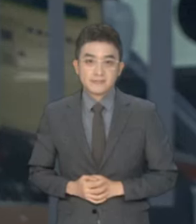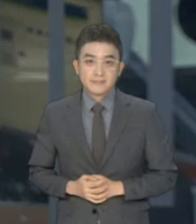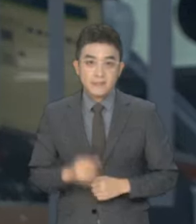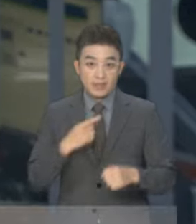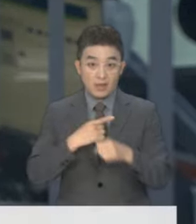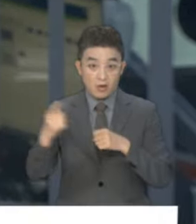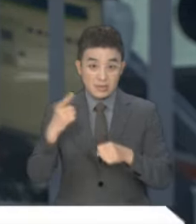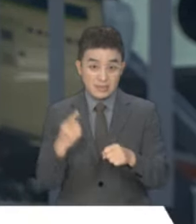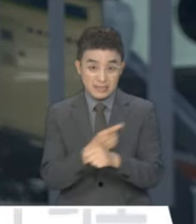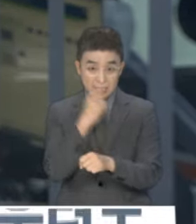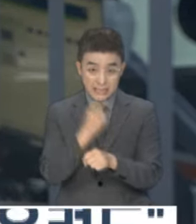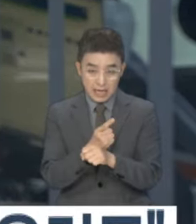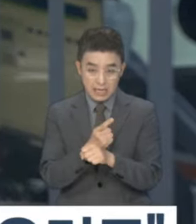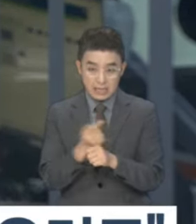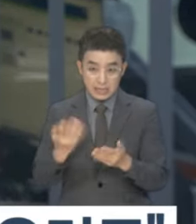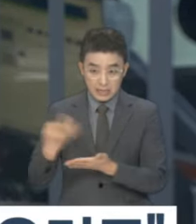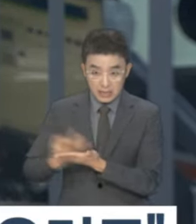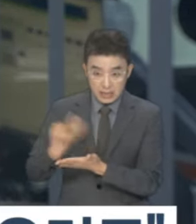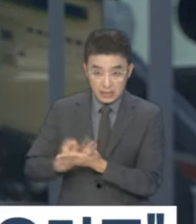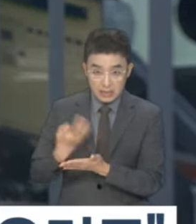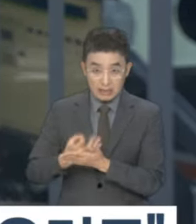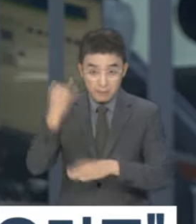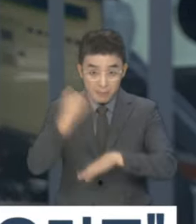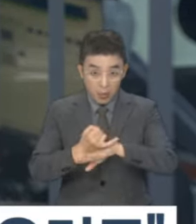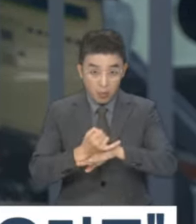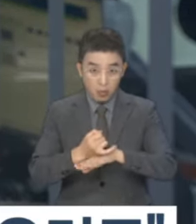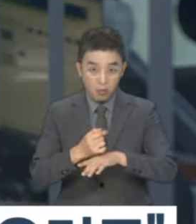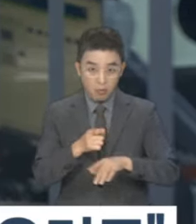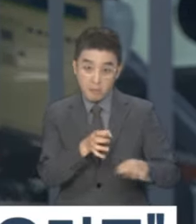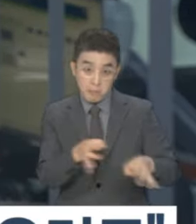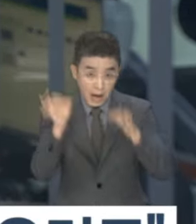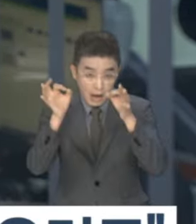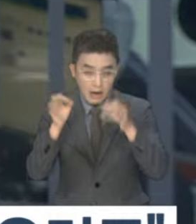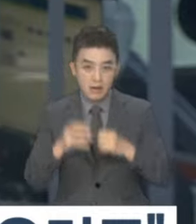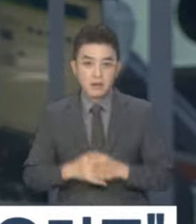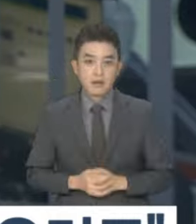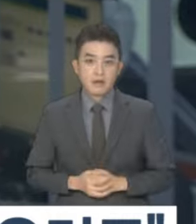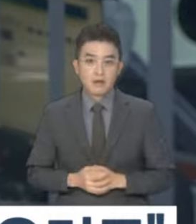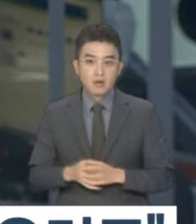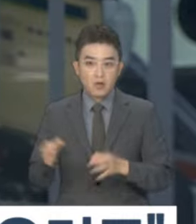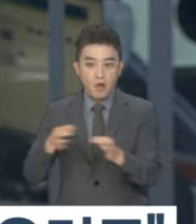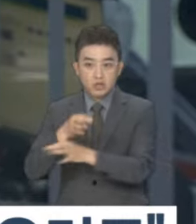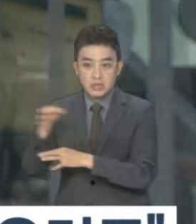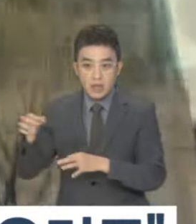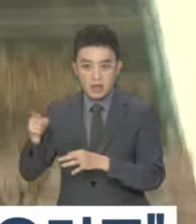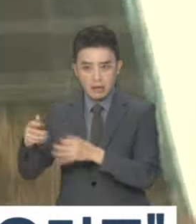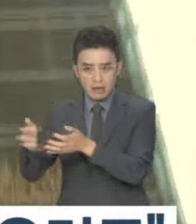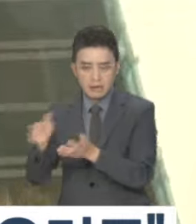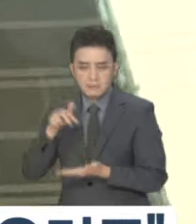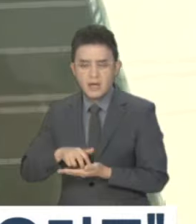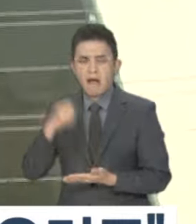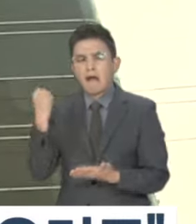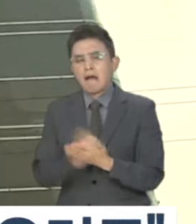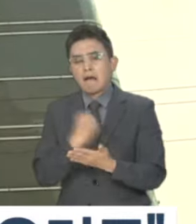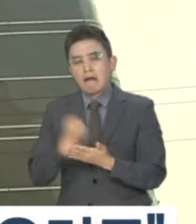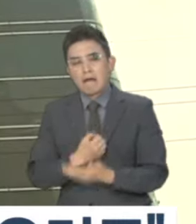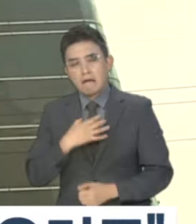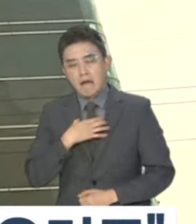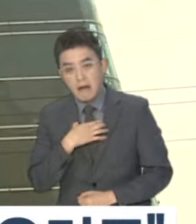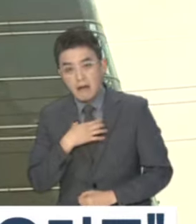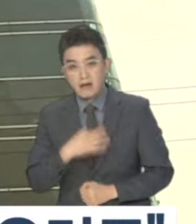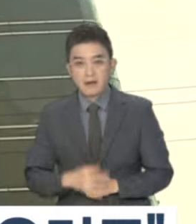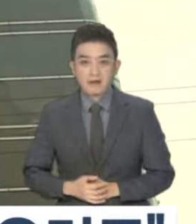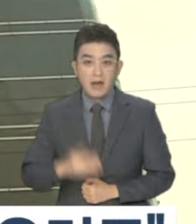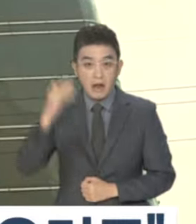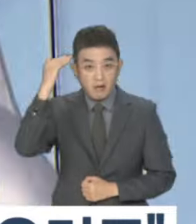내년 시간당 최저임금 인상 결정과 관련해 국내 주요 경제 단체들이 아쉬움과 우려를 나타냈습니다